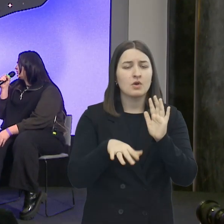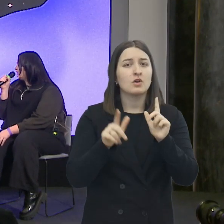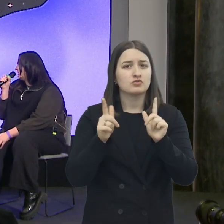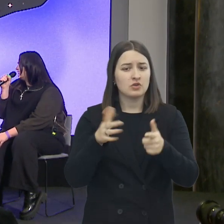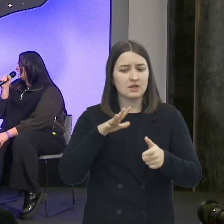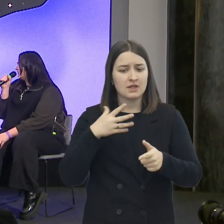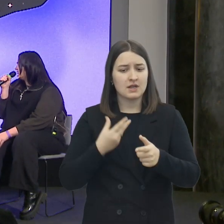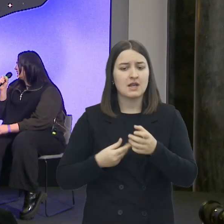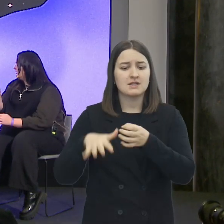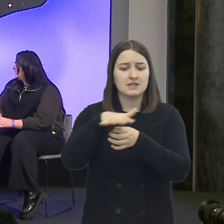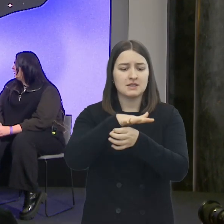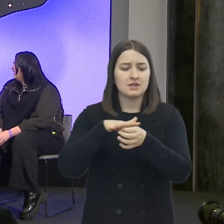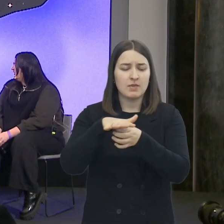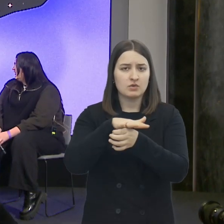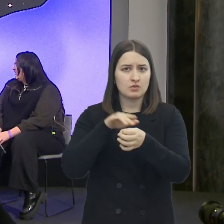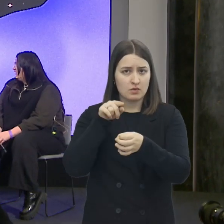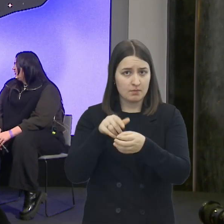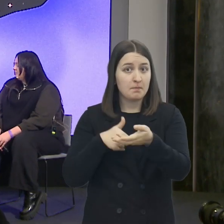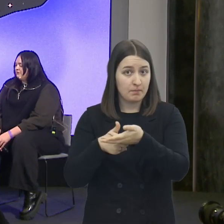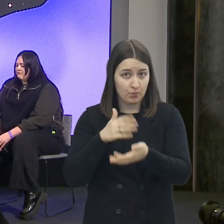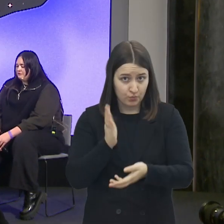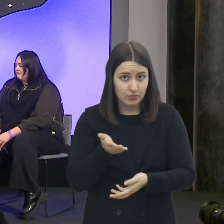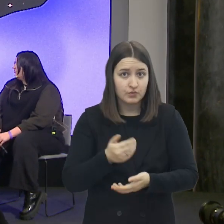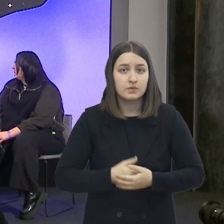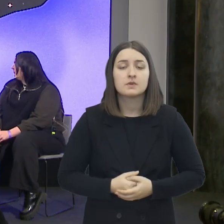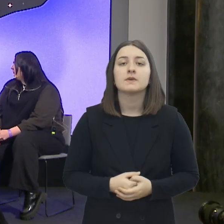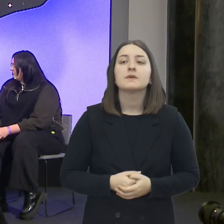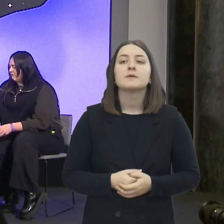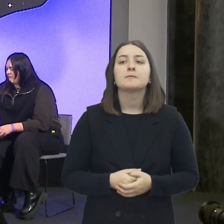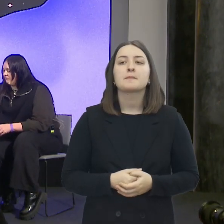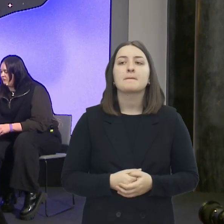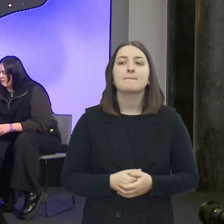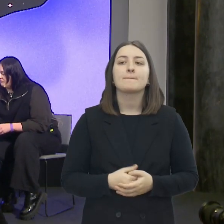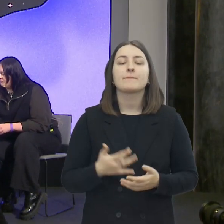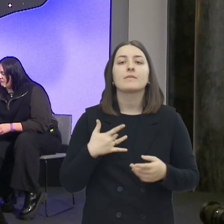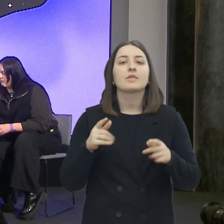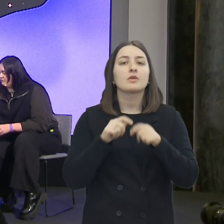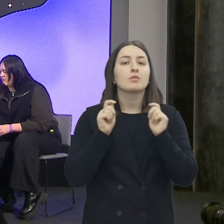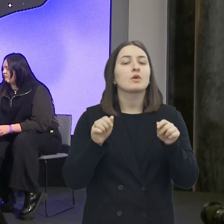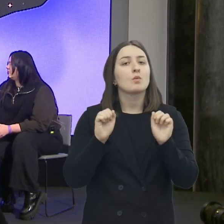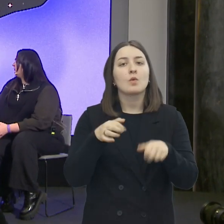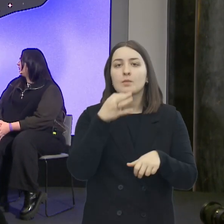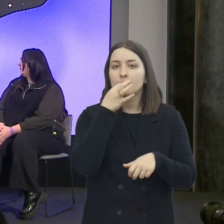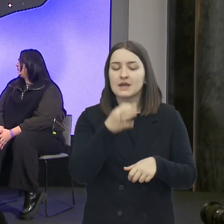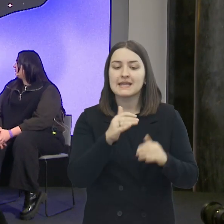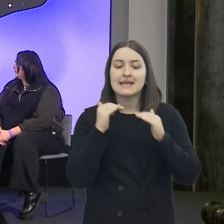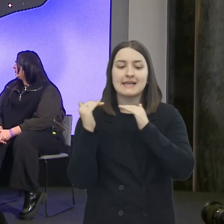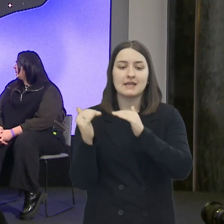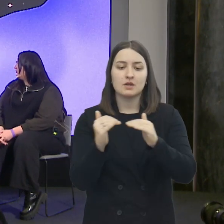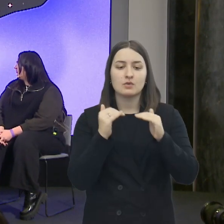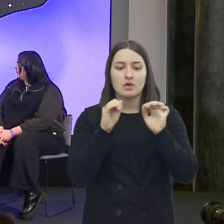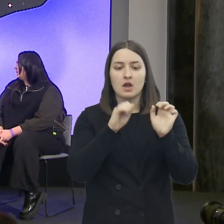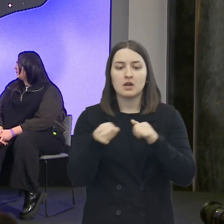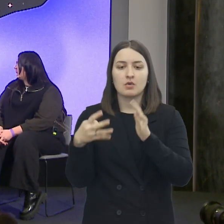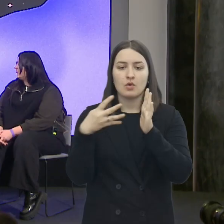žmonių situaciją kaip nors? Tai aš pirmiausiai gal tik pasakysiu, kad lygių galimybių kontrolieriaus tarnyba ir aš pati jau